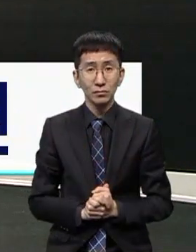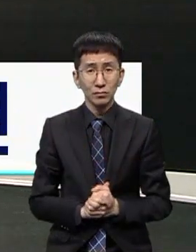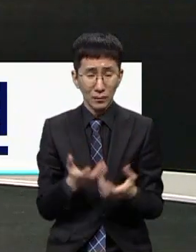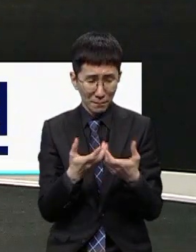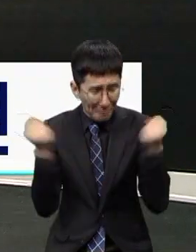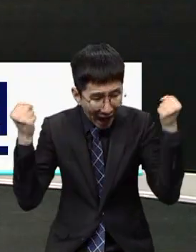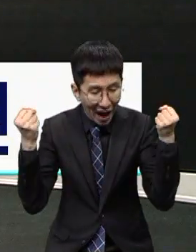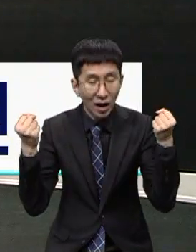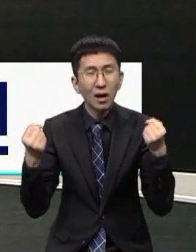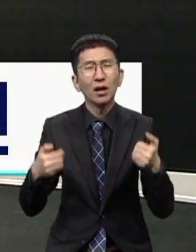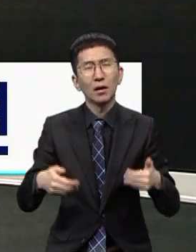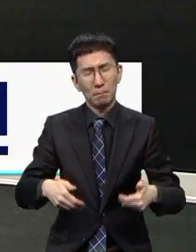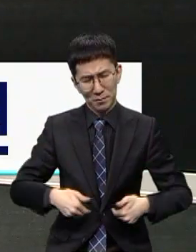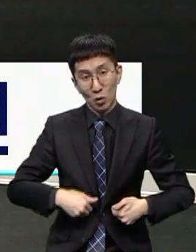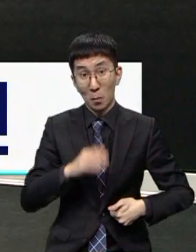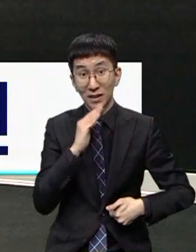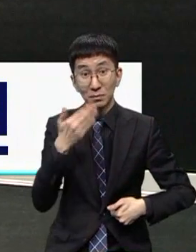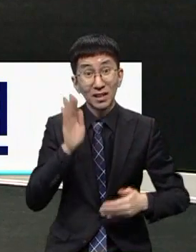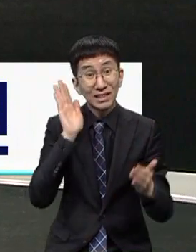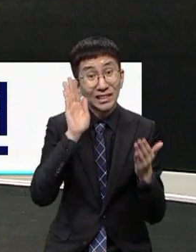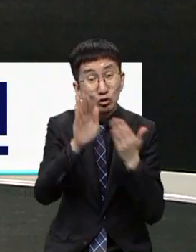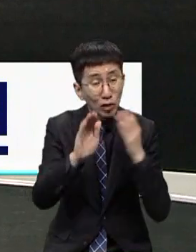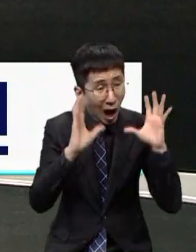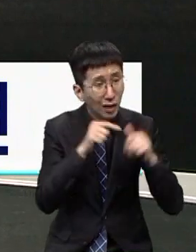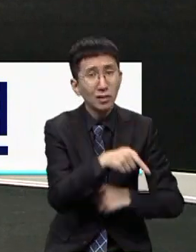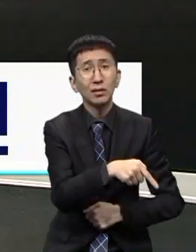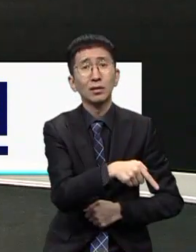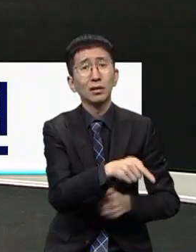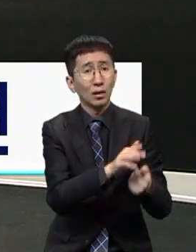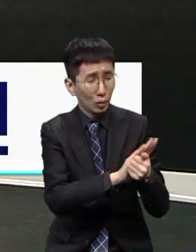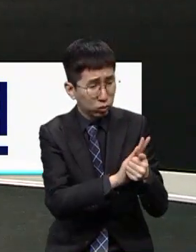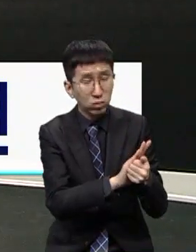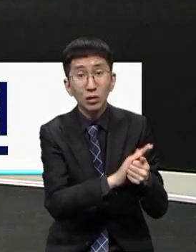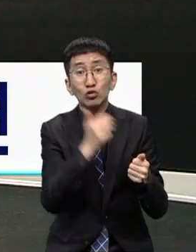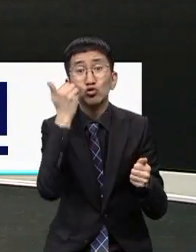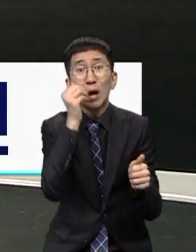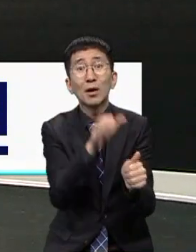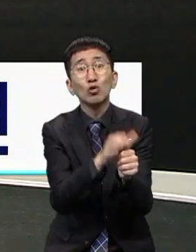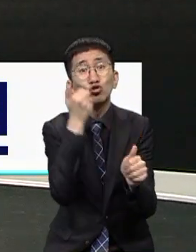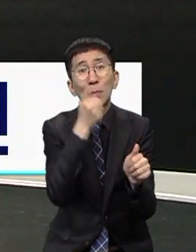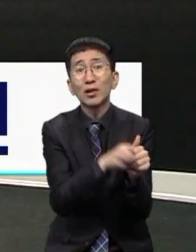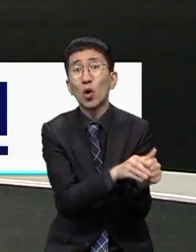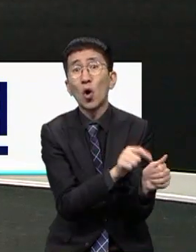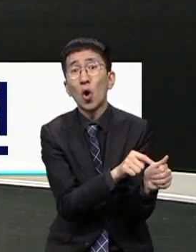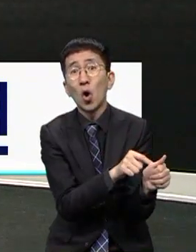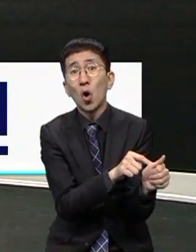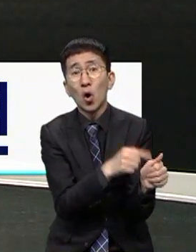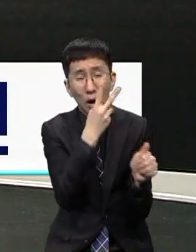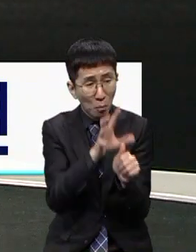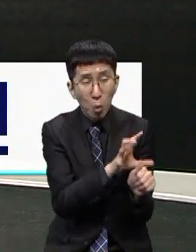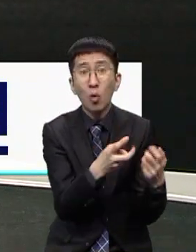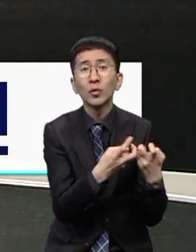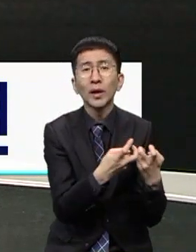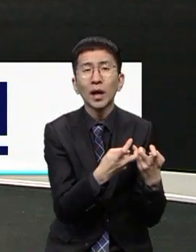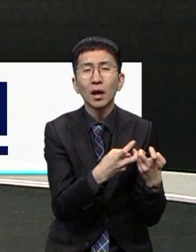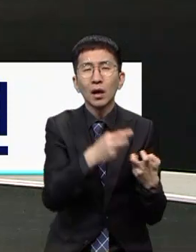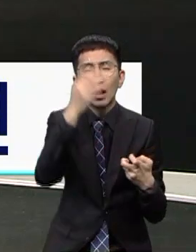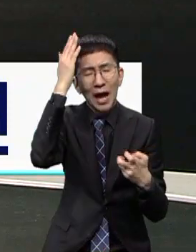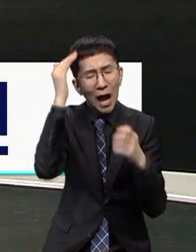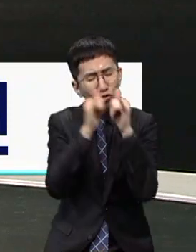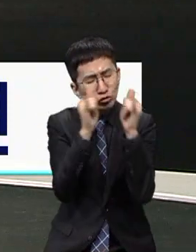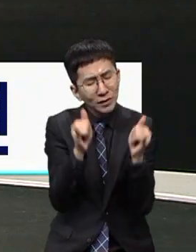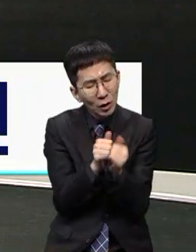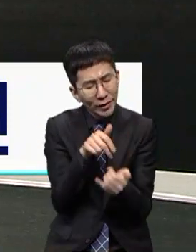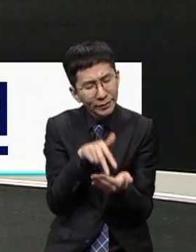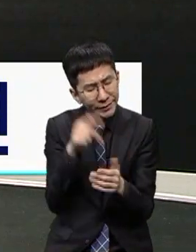분리 조치도 물론 중요하지만 그 이후에 아이의 미래를 위해서 누구에게 맡기고 또 어떻게 보호할지도 우리